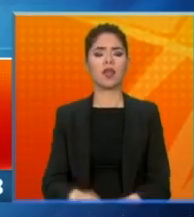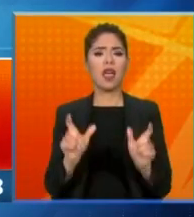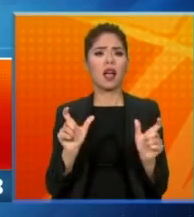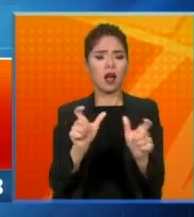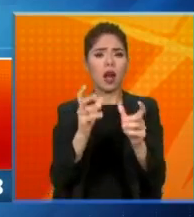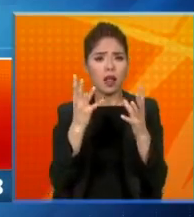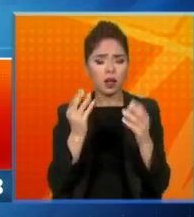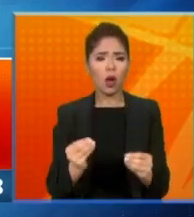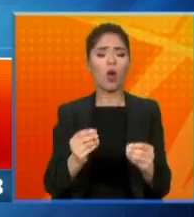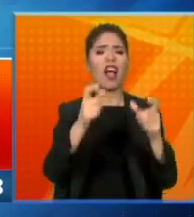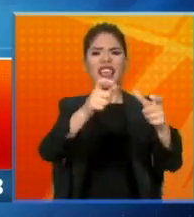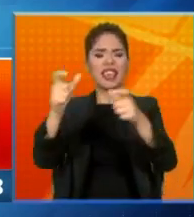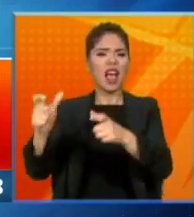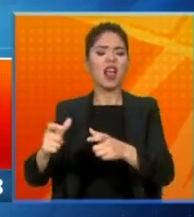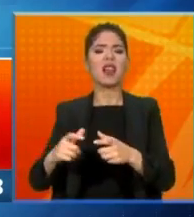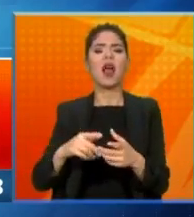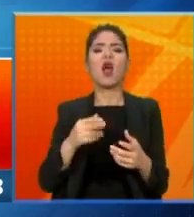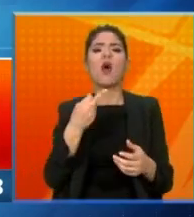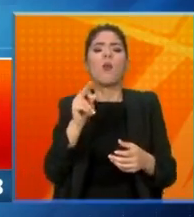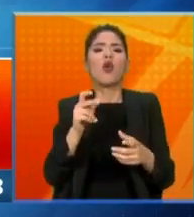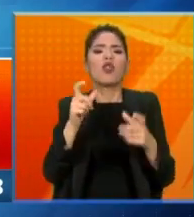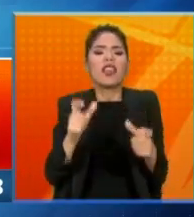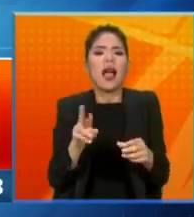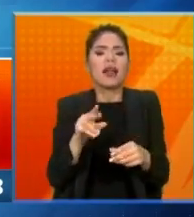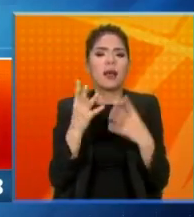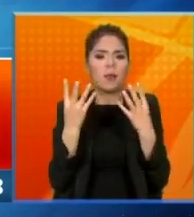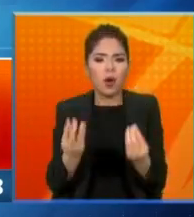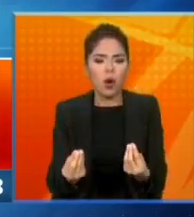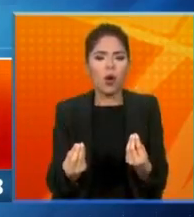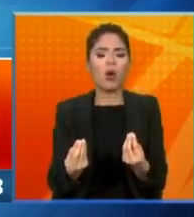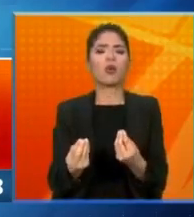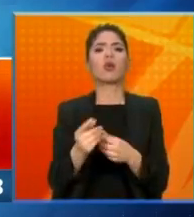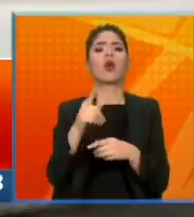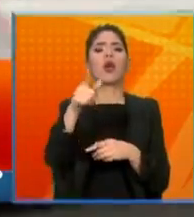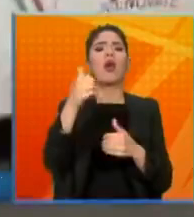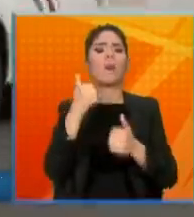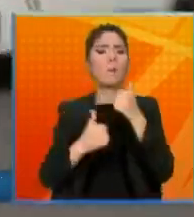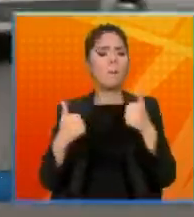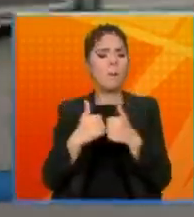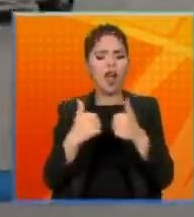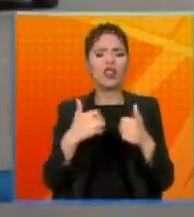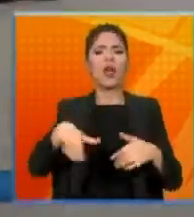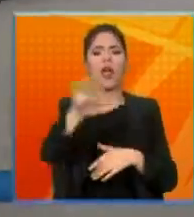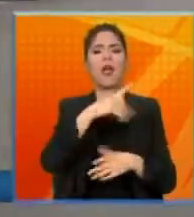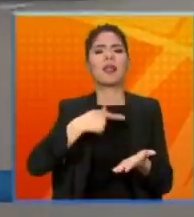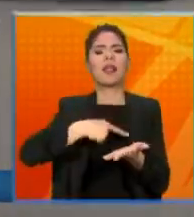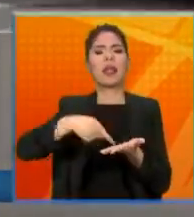Karantina altına alınan bölgeler hayalet şehre döndü. Futbol ülkesi İtalya'da lig müsabakaları iptal